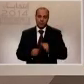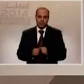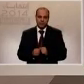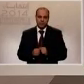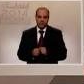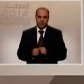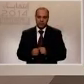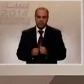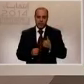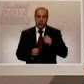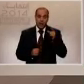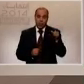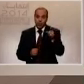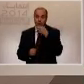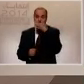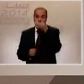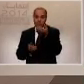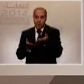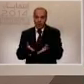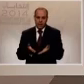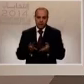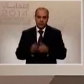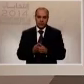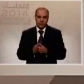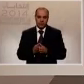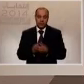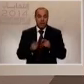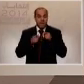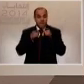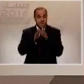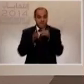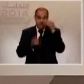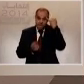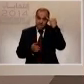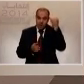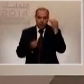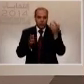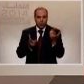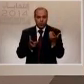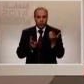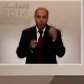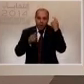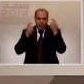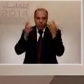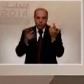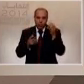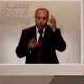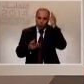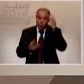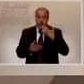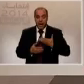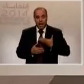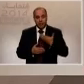التونسيات اتوجه اليكم بكلمتي هذه التي تحمل في طياتها مشروعا وتصورا لتونس